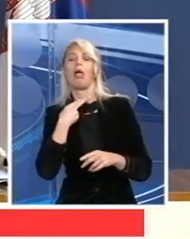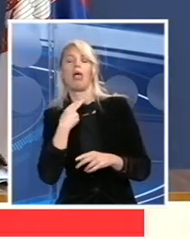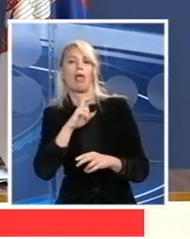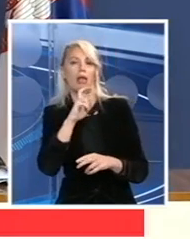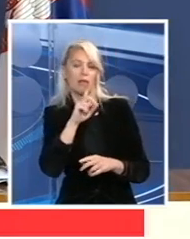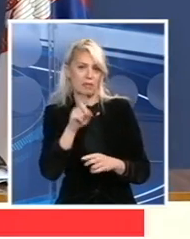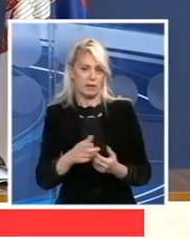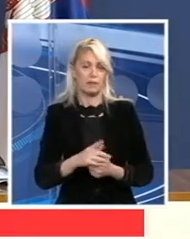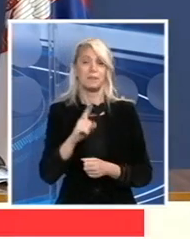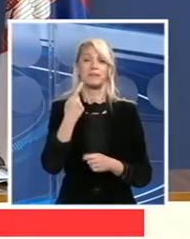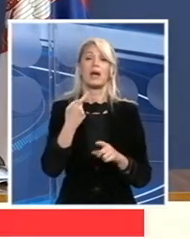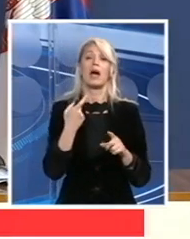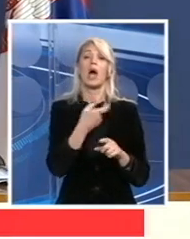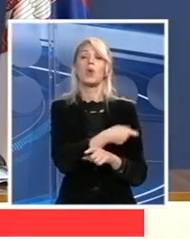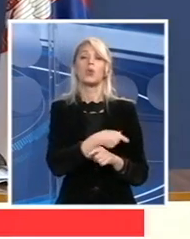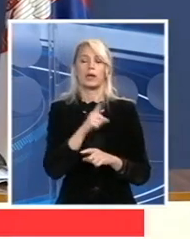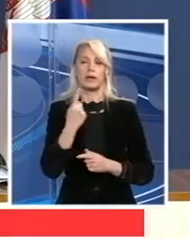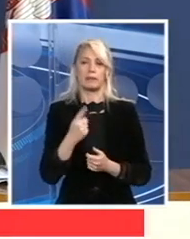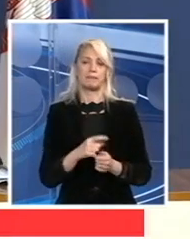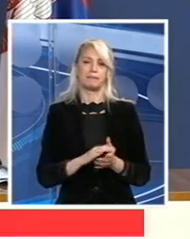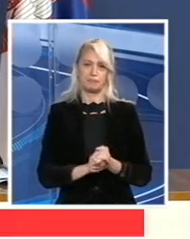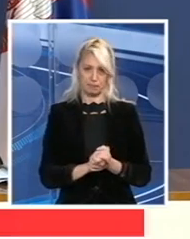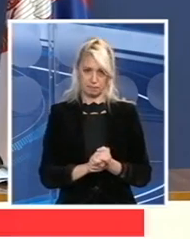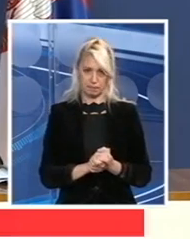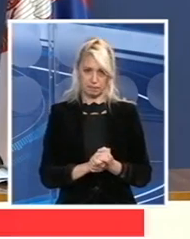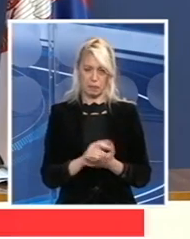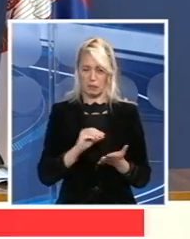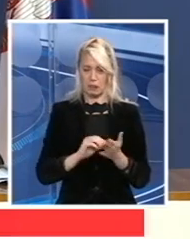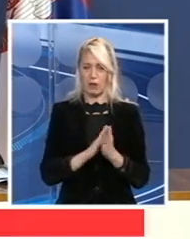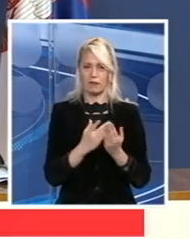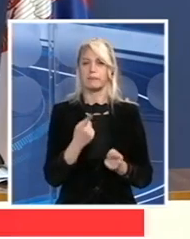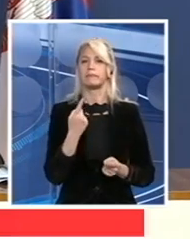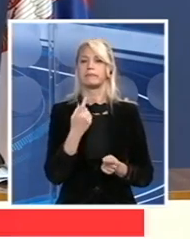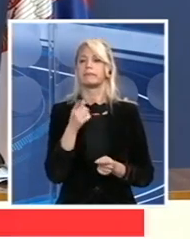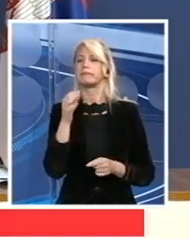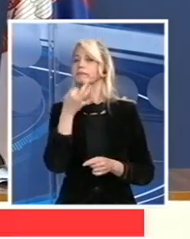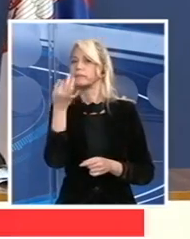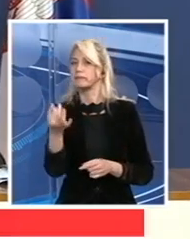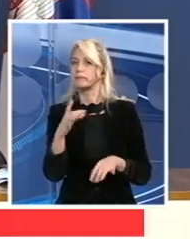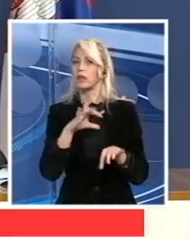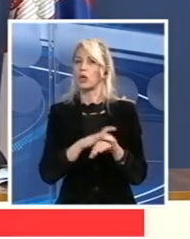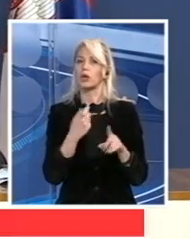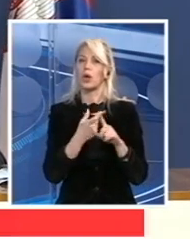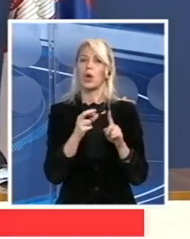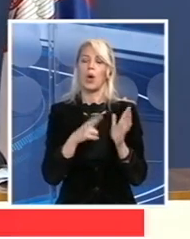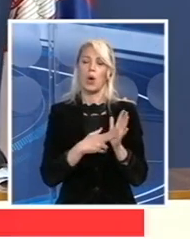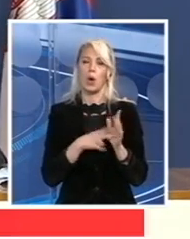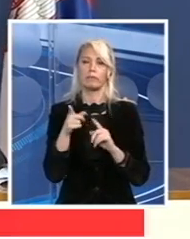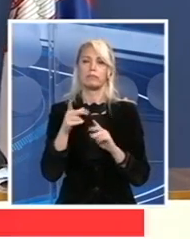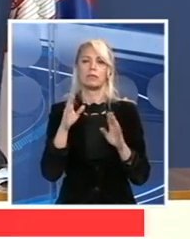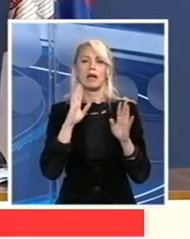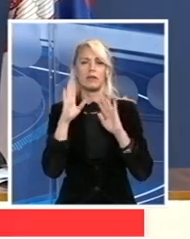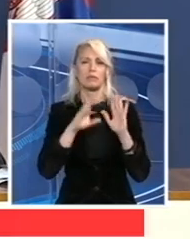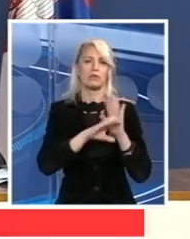Kurira. Mina, izvoli. Dobar dan, Mina Branković, Dnevni list Kurir. Pitanje je za doktora Kona. Na društvenim mrežama vas vređaju i prijete